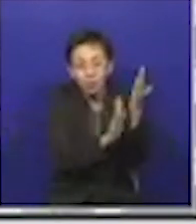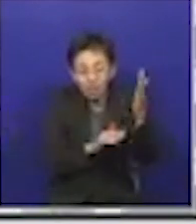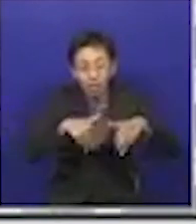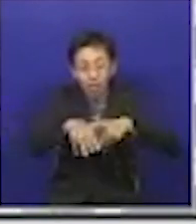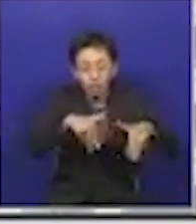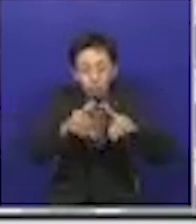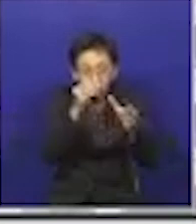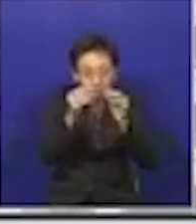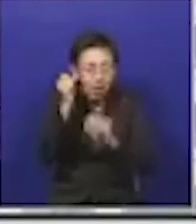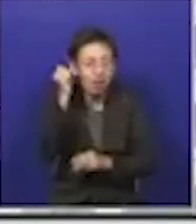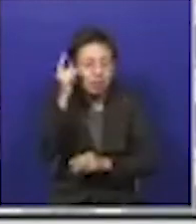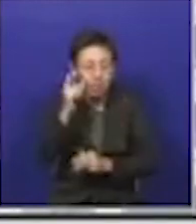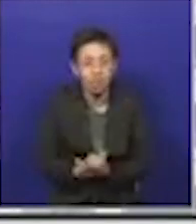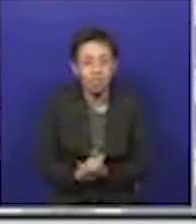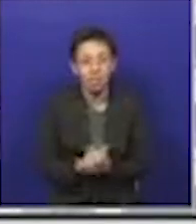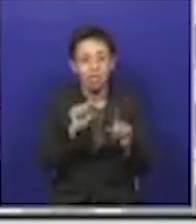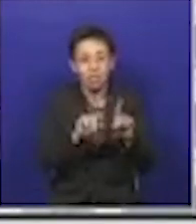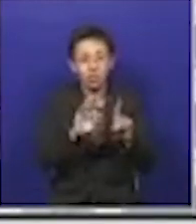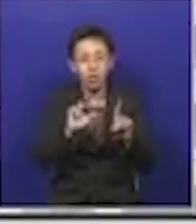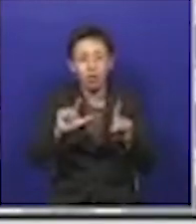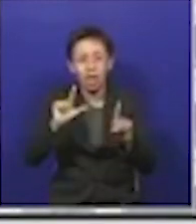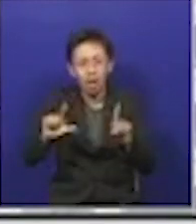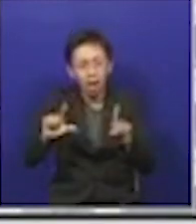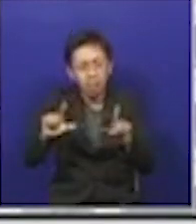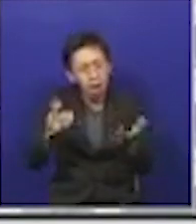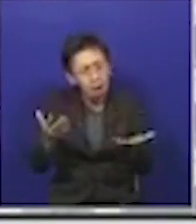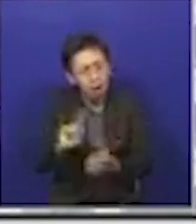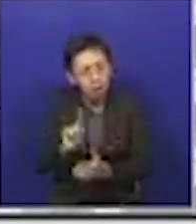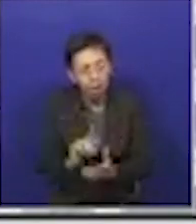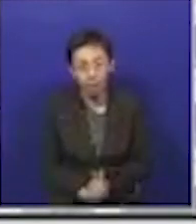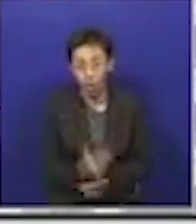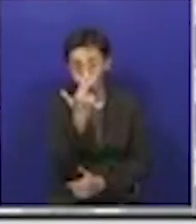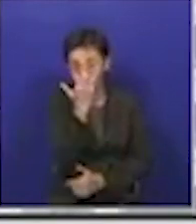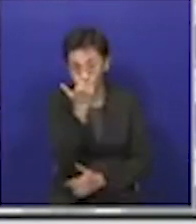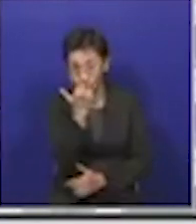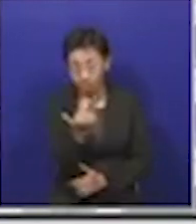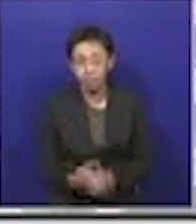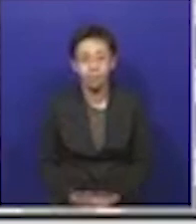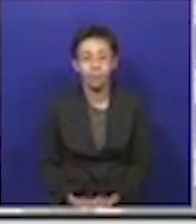าใจว่า 1.9 ล้านล้านมันจะเกิดอะไรขึ้นท่านดูดี